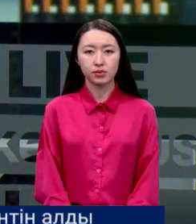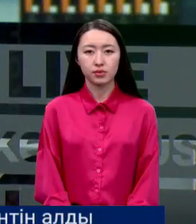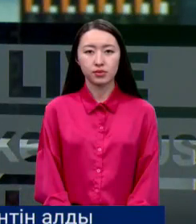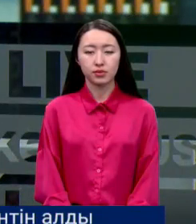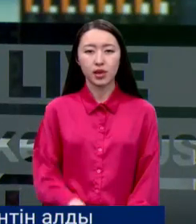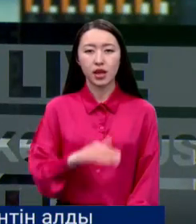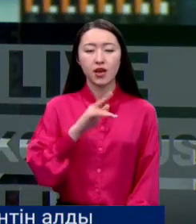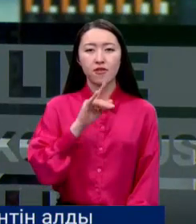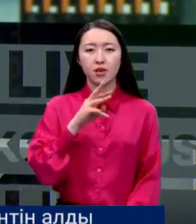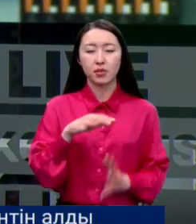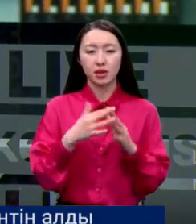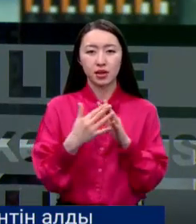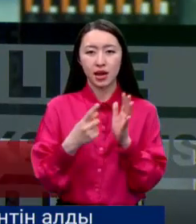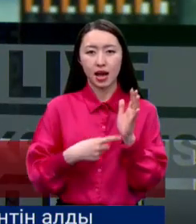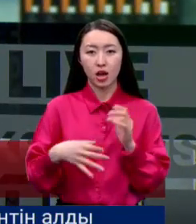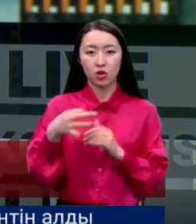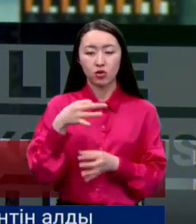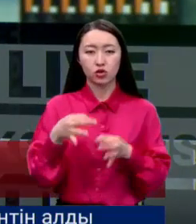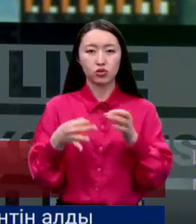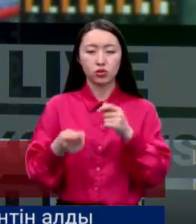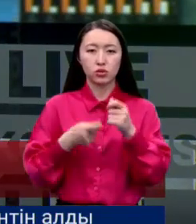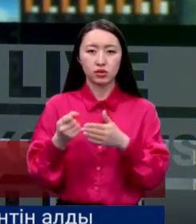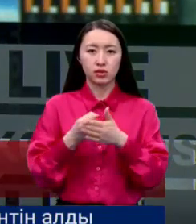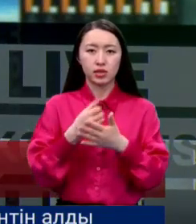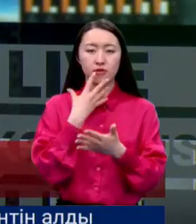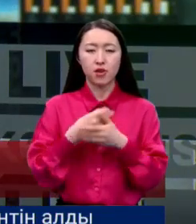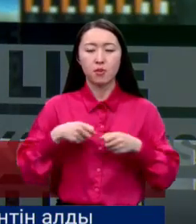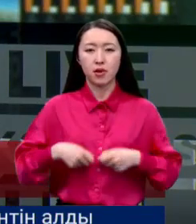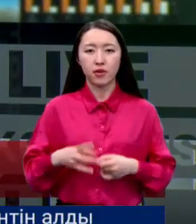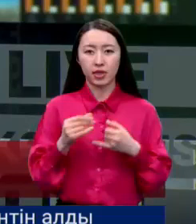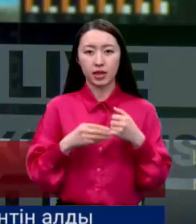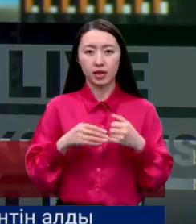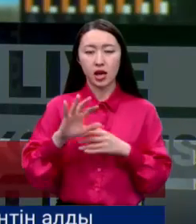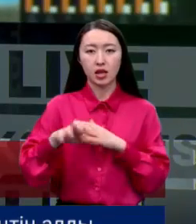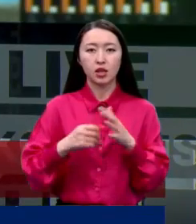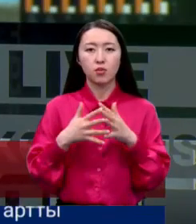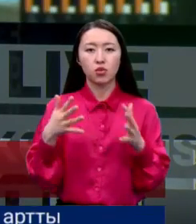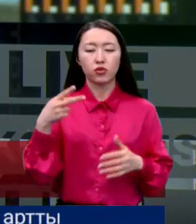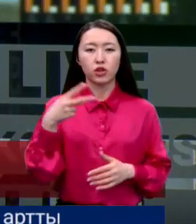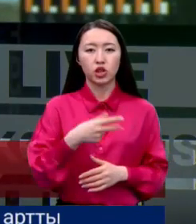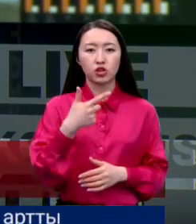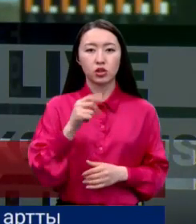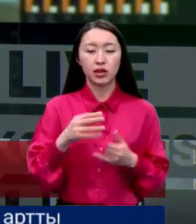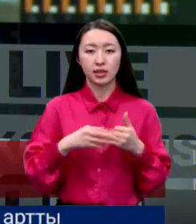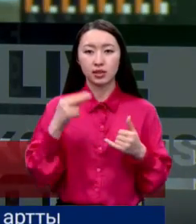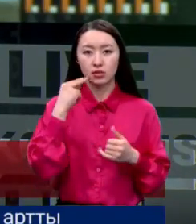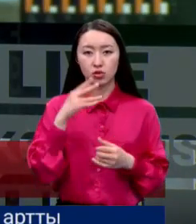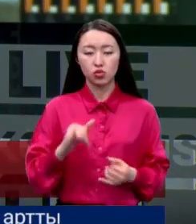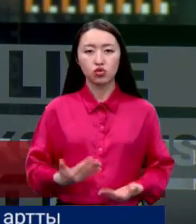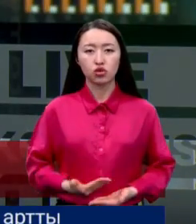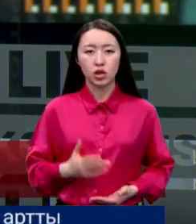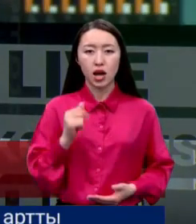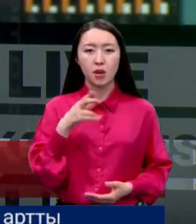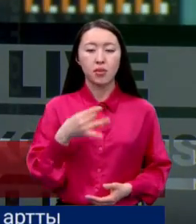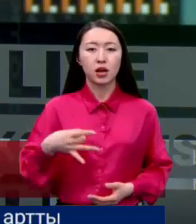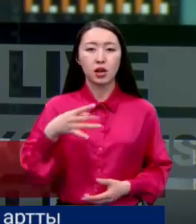Фермер из Карагандинской области через суд отстоял свои права на земли. Отобрать более 2000 гектаров плодородной почвы у жителя Абайского